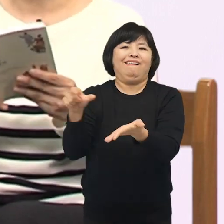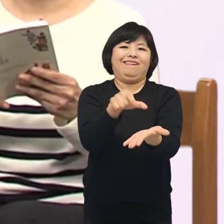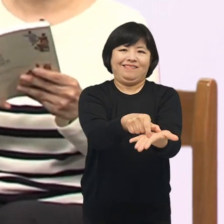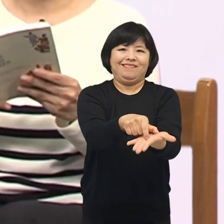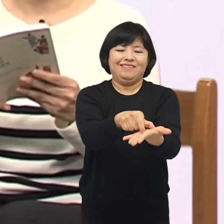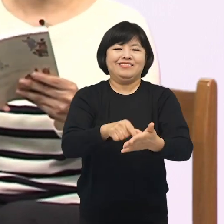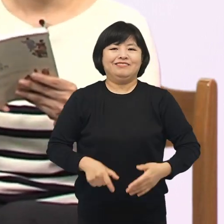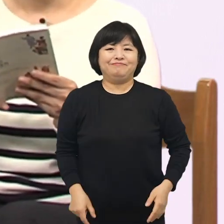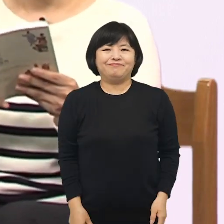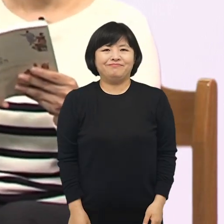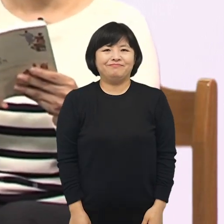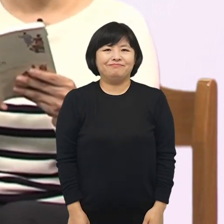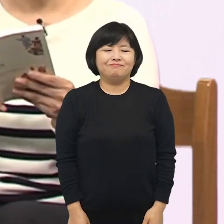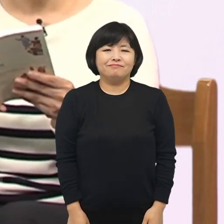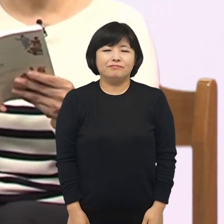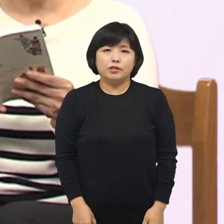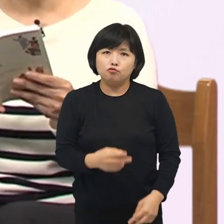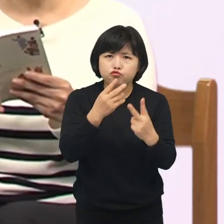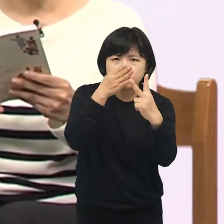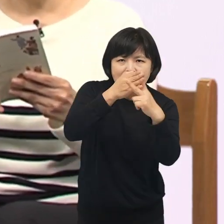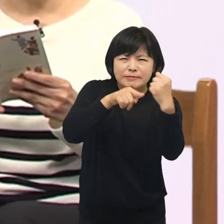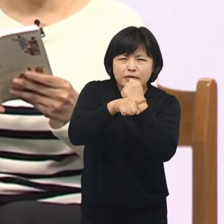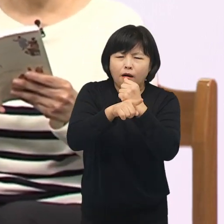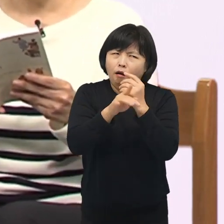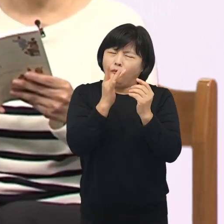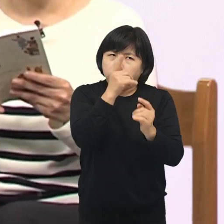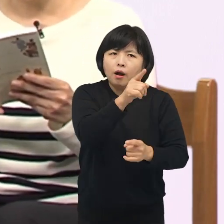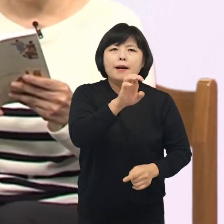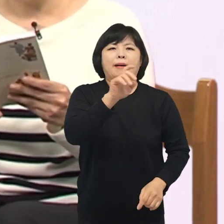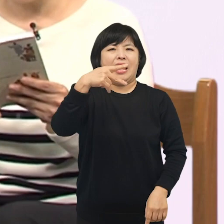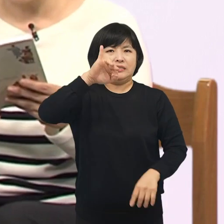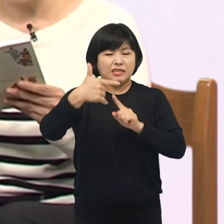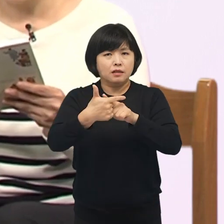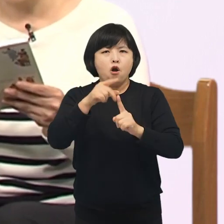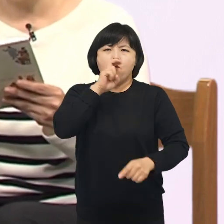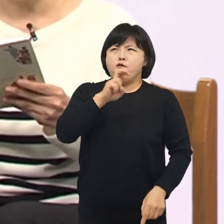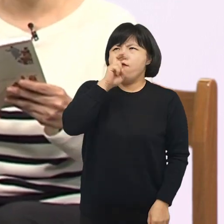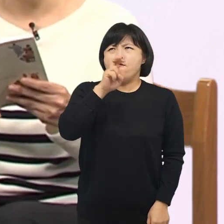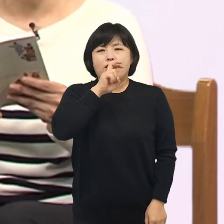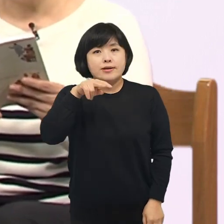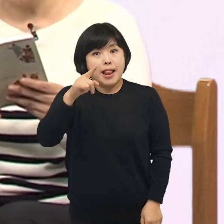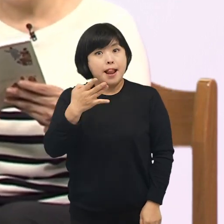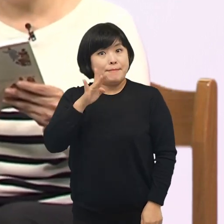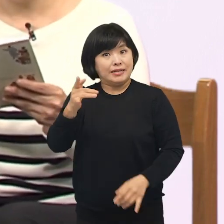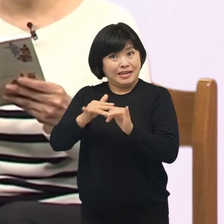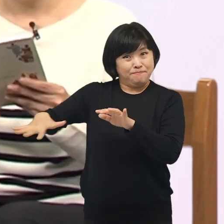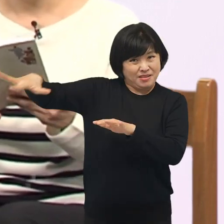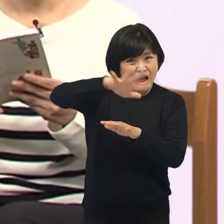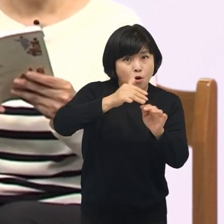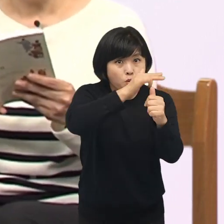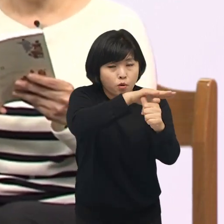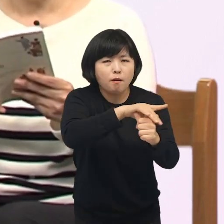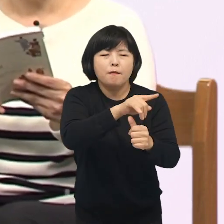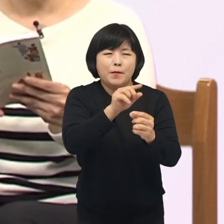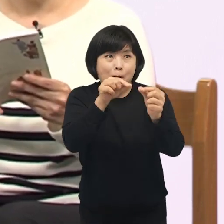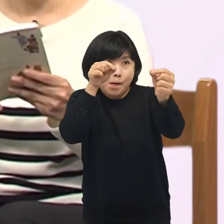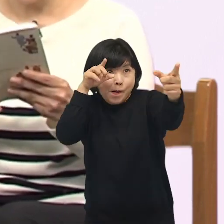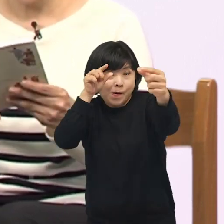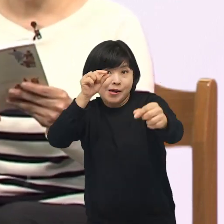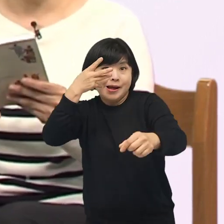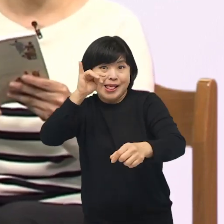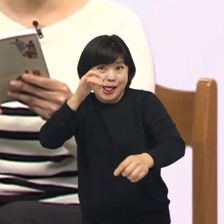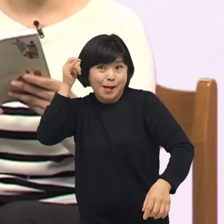노래이기도 하지. 그리고 이중적 의미가 담긴 수수께끼 파신을 낭송하는 셀베들은 소년들의